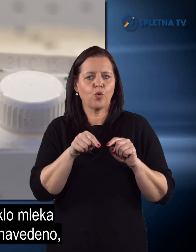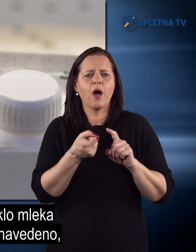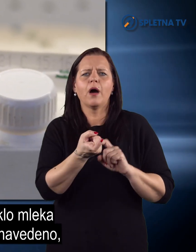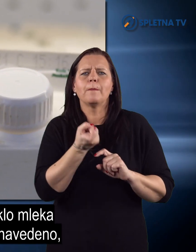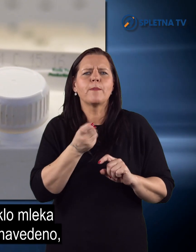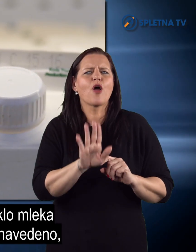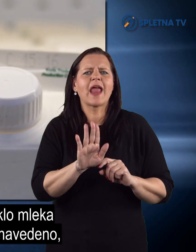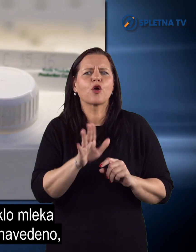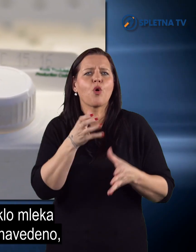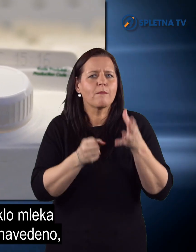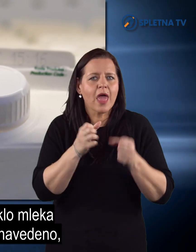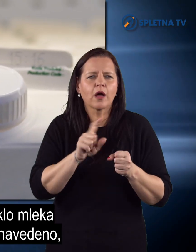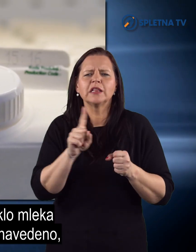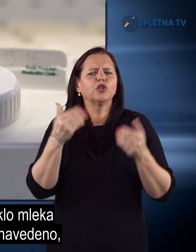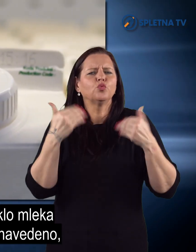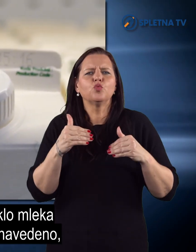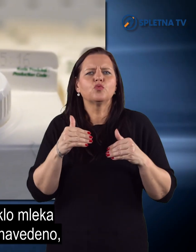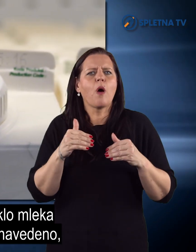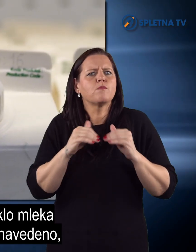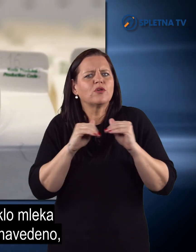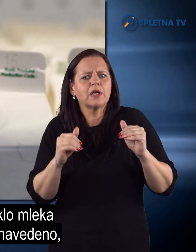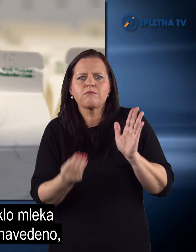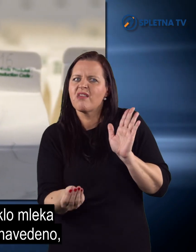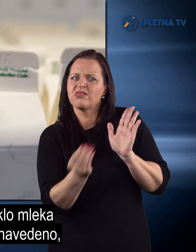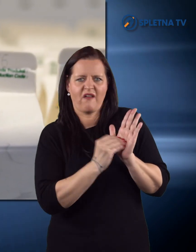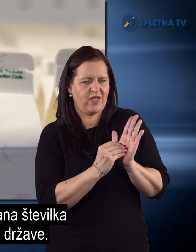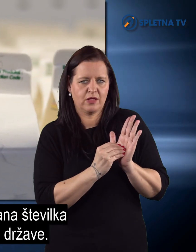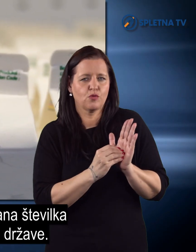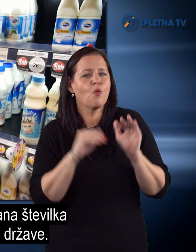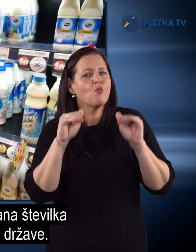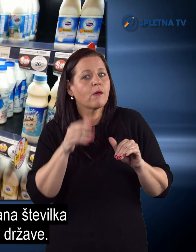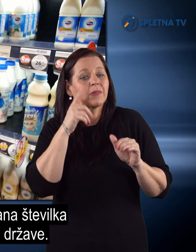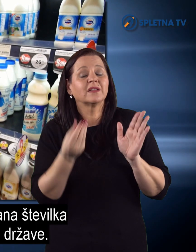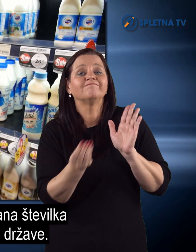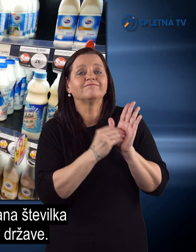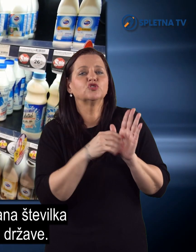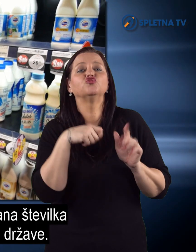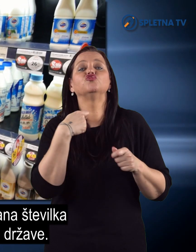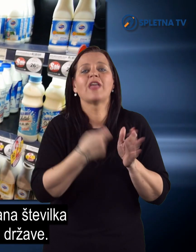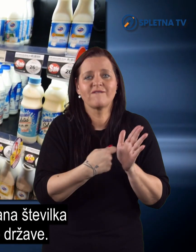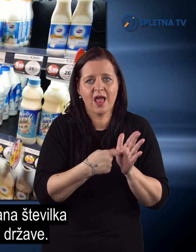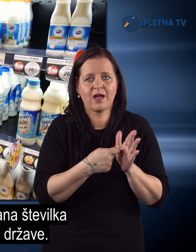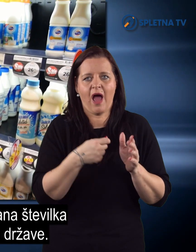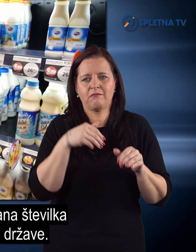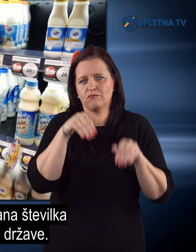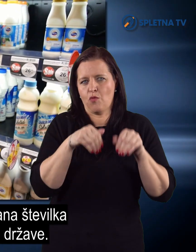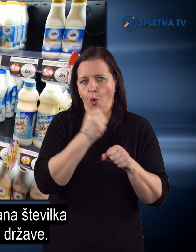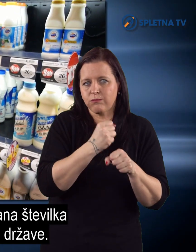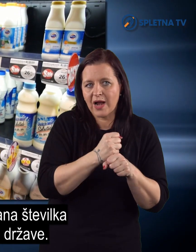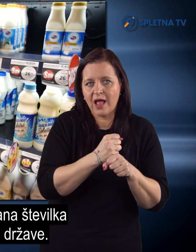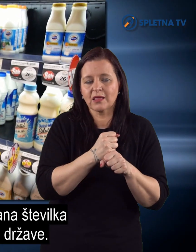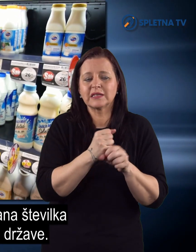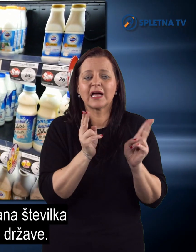Na izdelku poreklo mleka ni nujno posebej navedeno, mora pa biti zapisana številka obrata s kratico